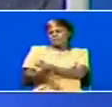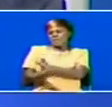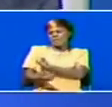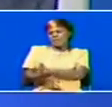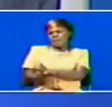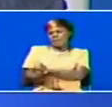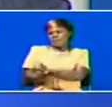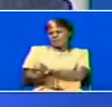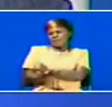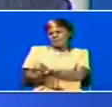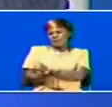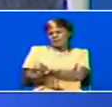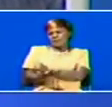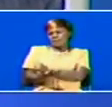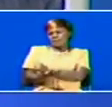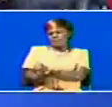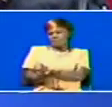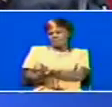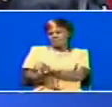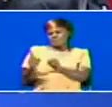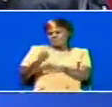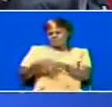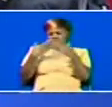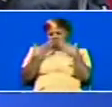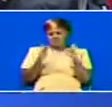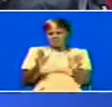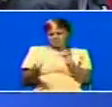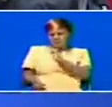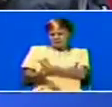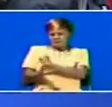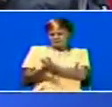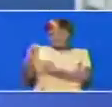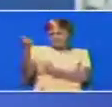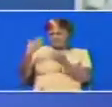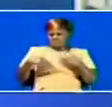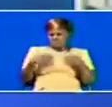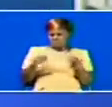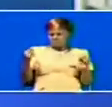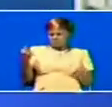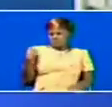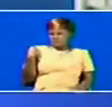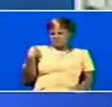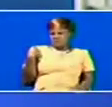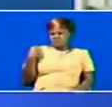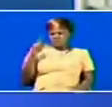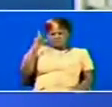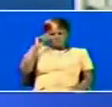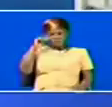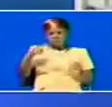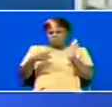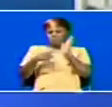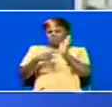mahaki ambayo inataka na mbele ya koti. Naam. Kumalizia, naomba tu washauri wa Kenya, manake kisa kilichotokea jana ni picha ambazo zilikuwa zinaonekana,